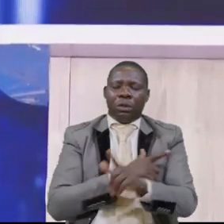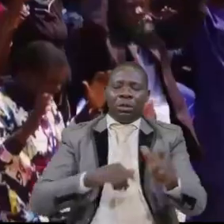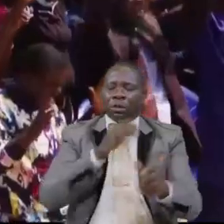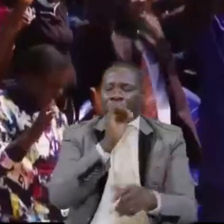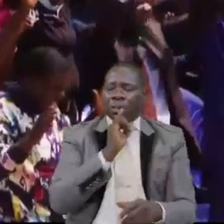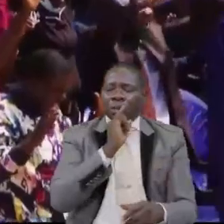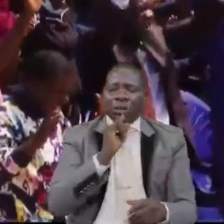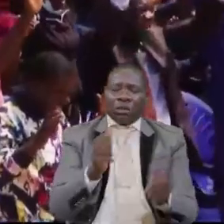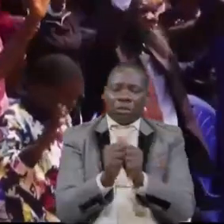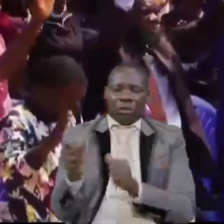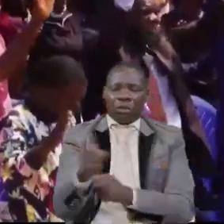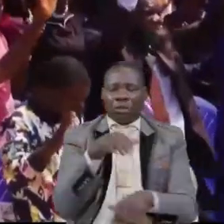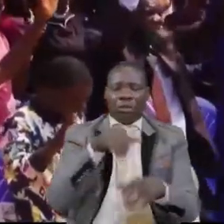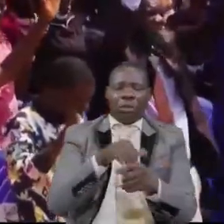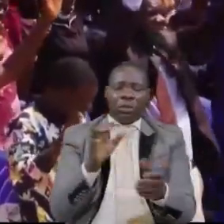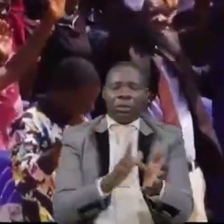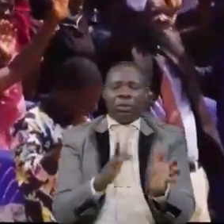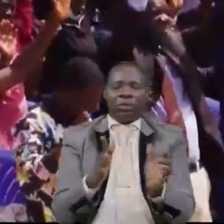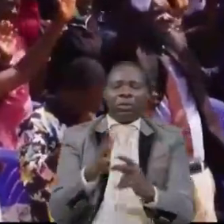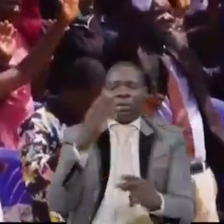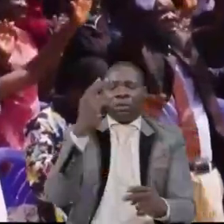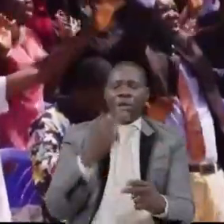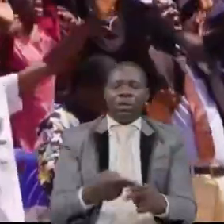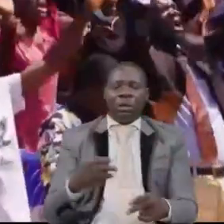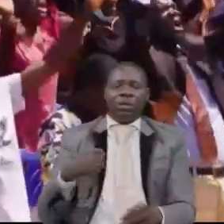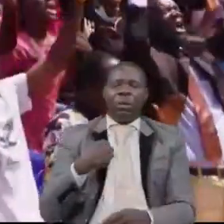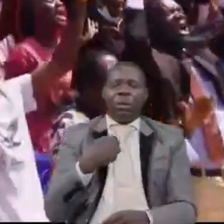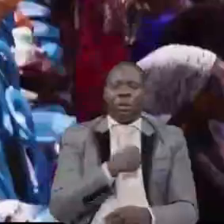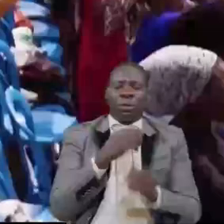vous. Au nom de Jésus, nous